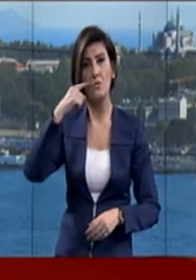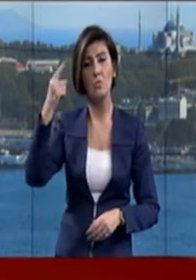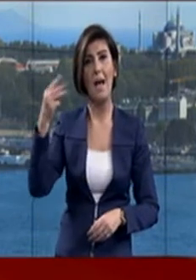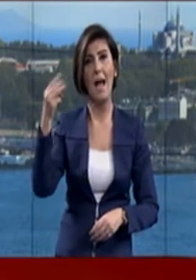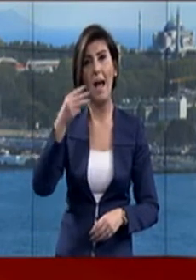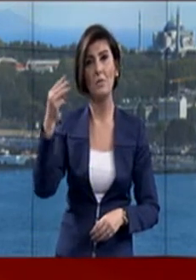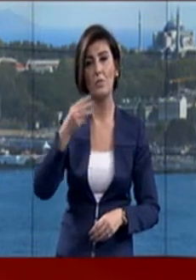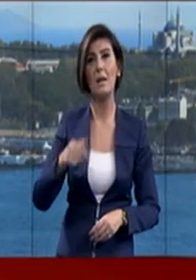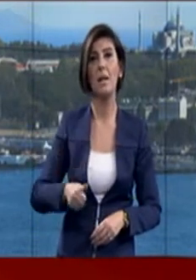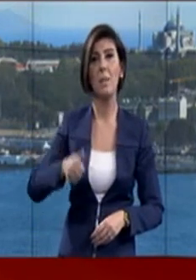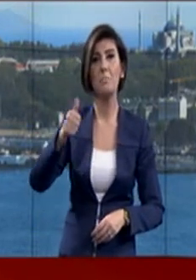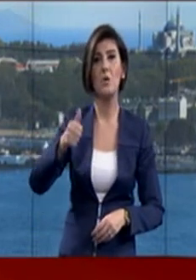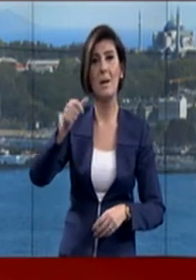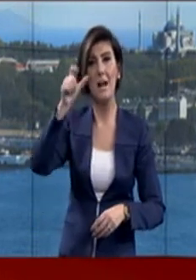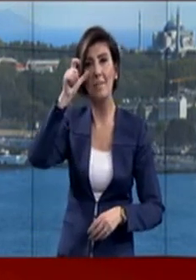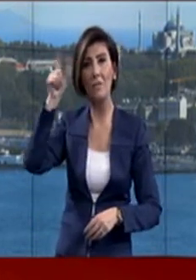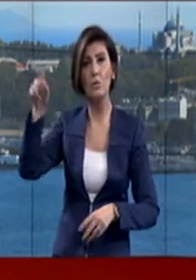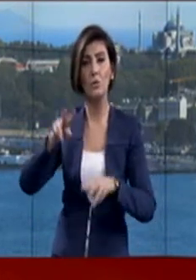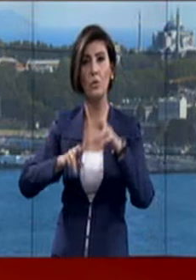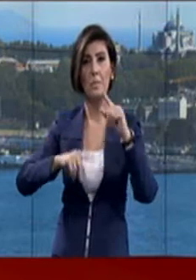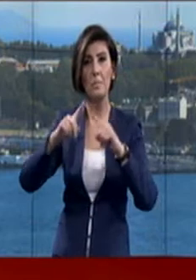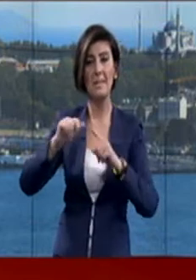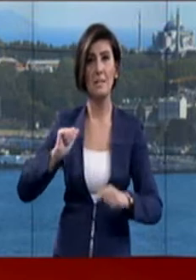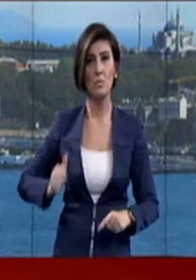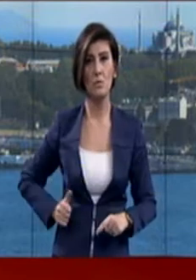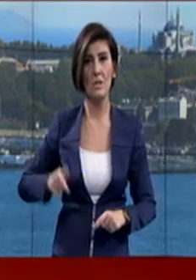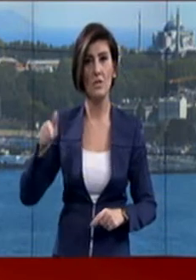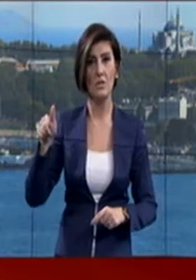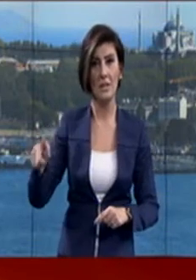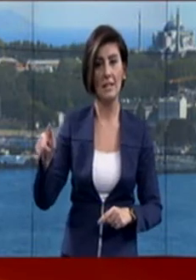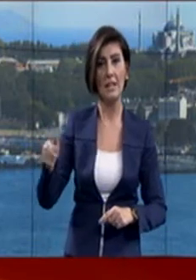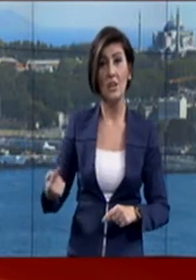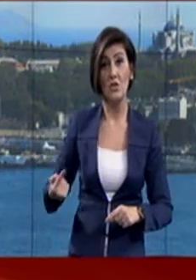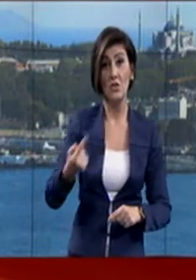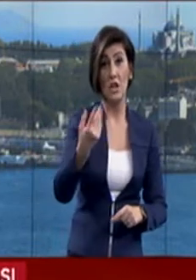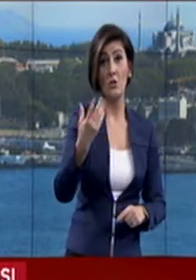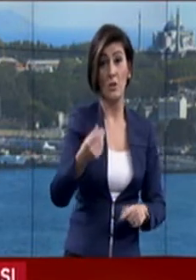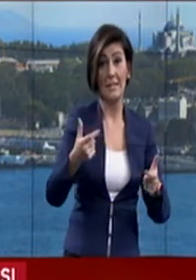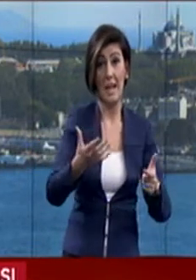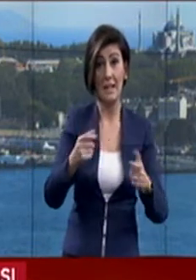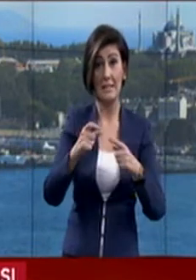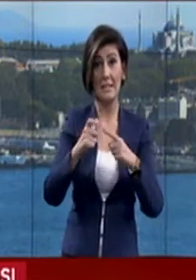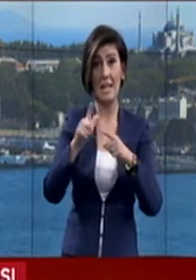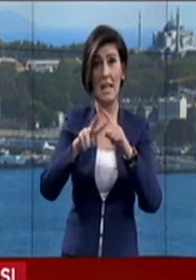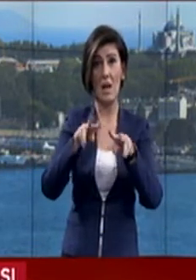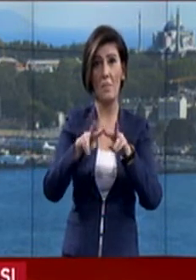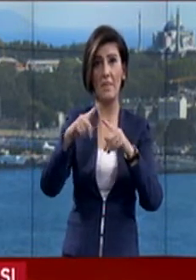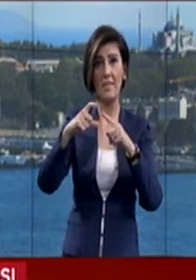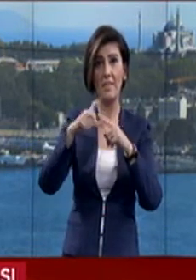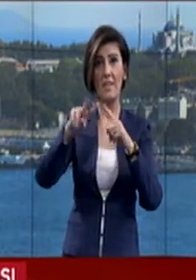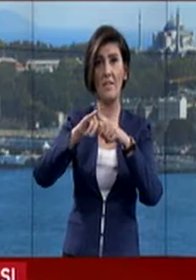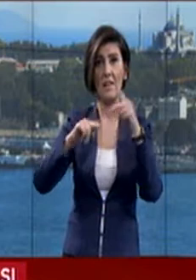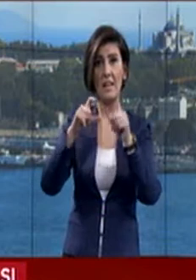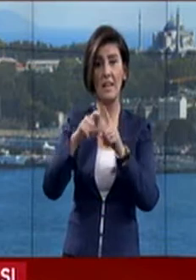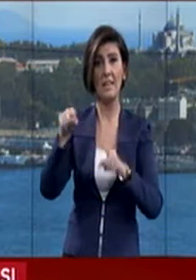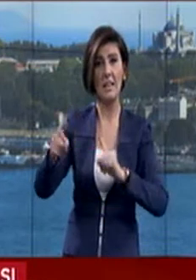Cumhurbaşkanı Recep Tayyip Erdoğan, Başbakan Ahmet Davutoğlu ve MİT Müsteşarı Hakan Fidan'ın da şikayetçi olarak yer aldığı Selam Tevhid Kumpas